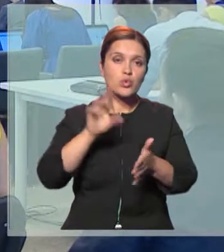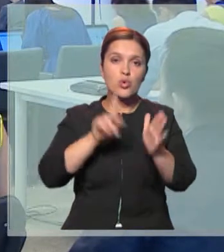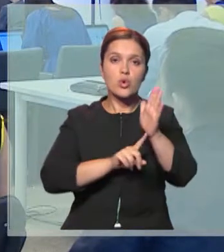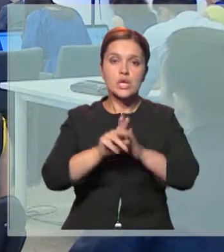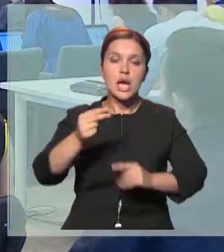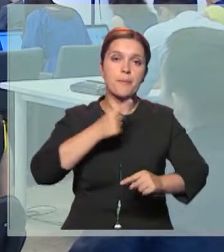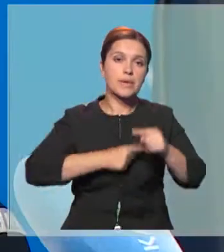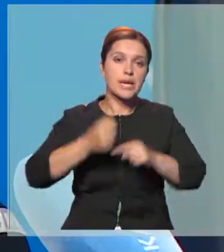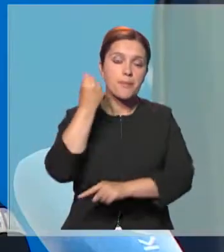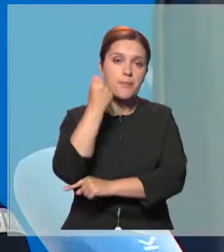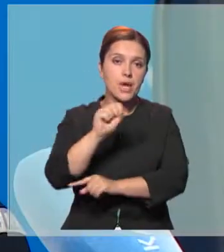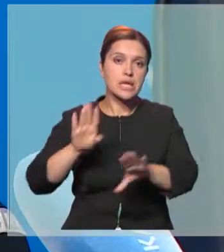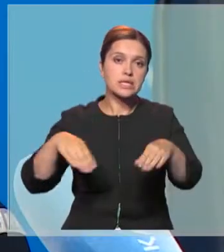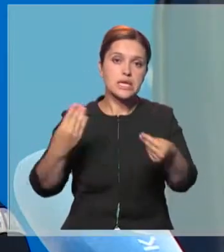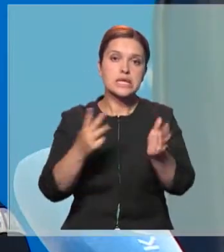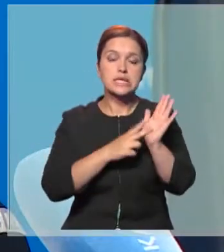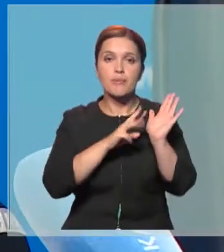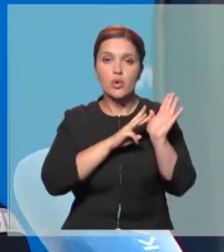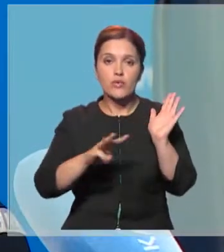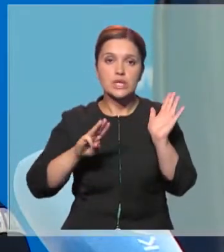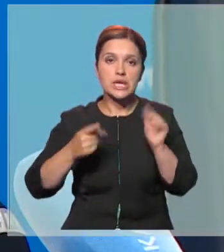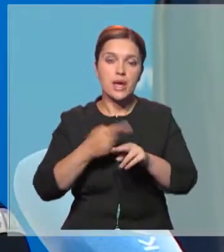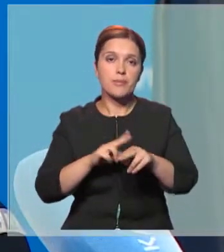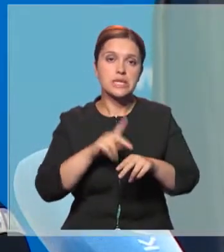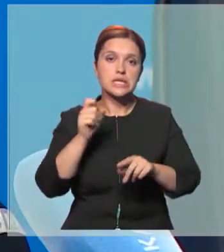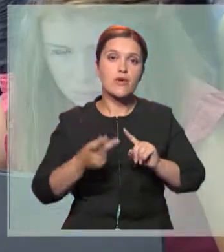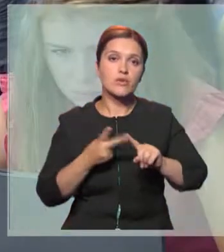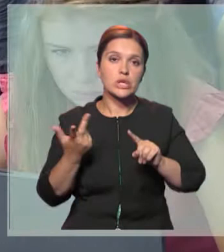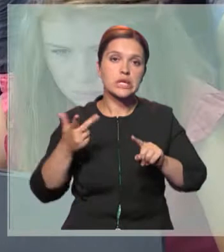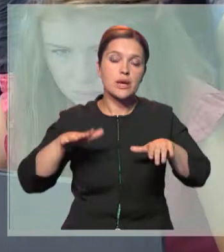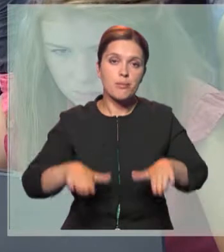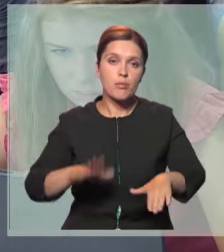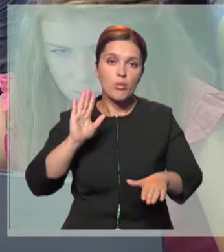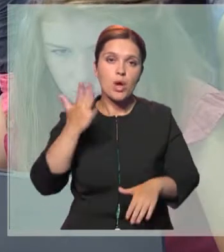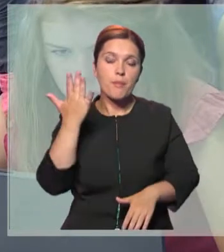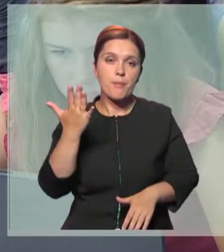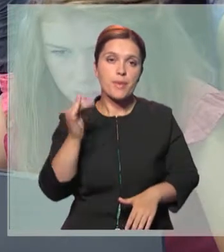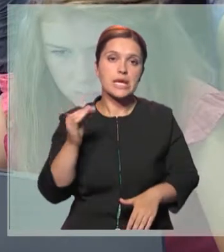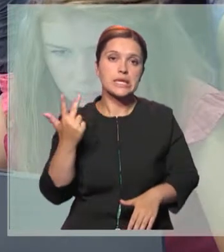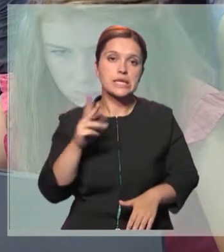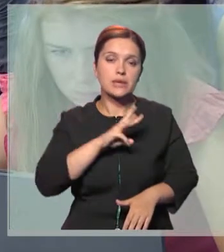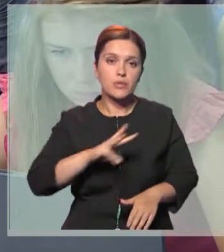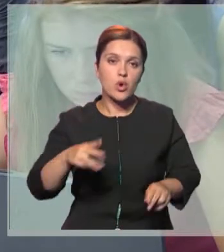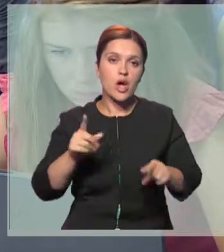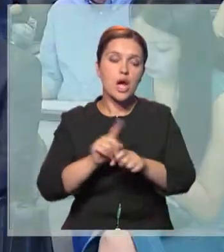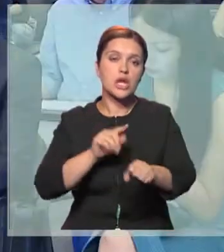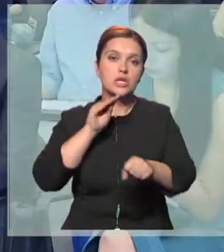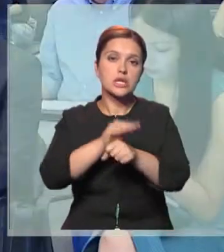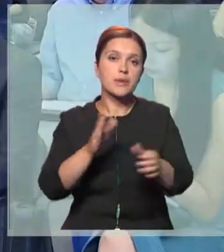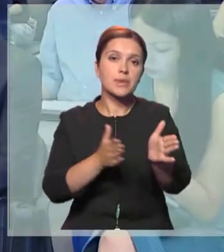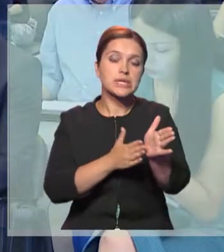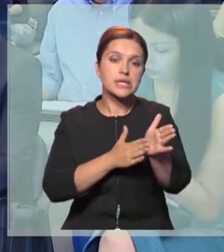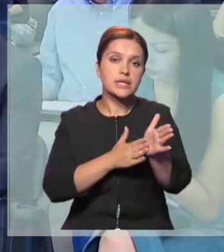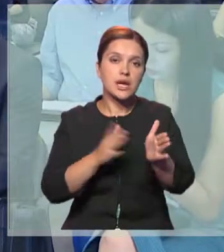начинающие предприниматели. Победителю достанется 7 миллионов тенге. За второе и третье место предусмотрено 5,3 миллиона. А